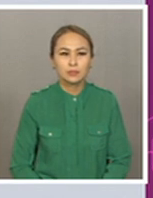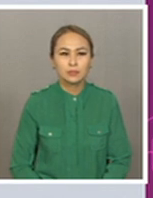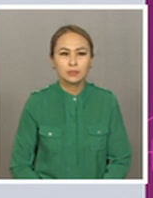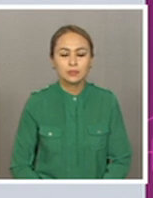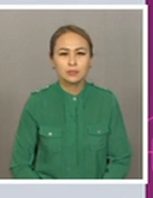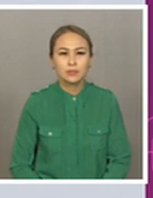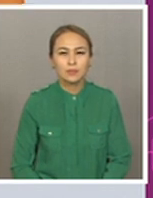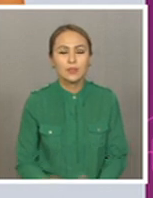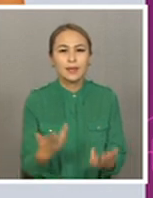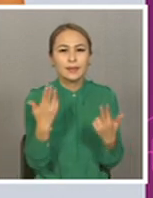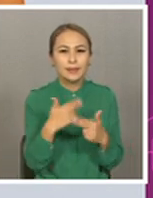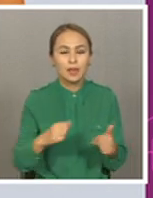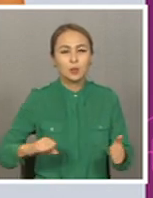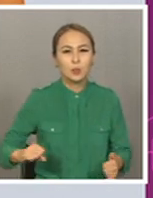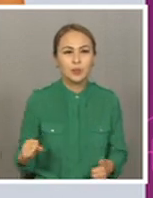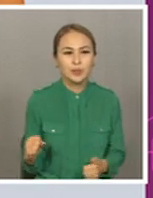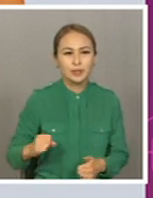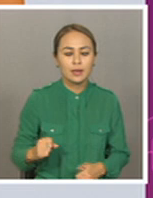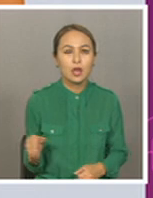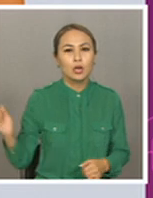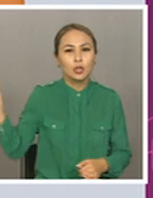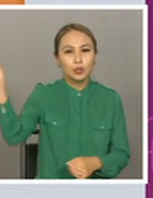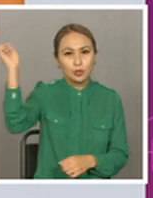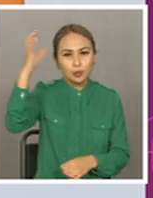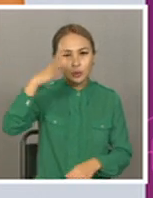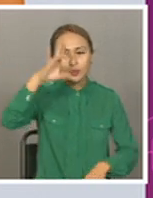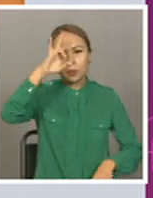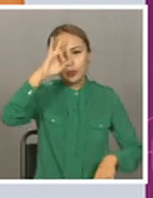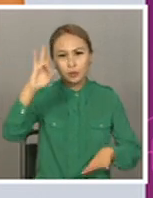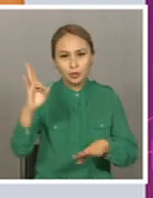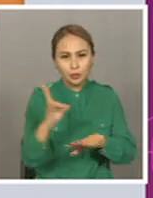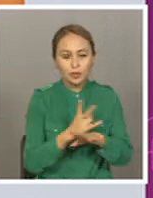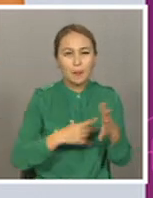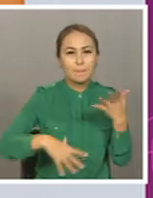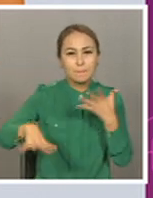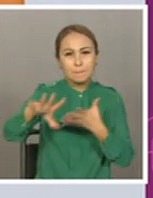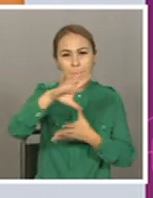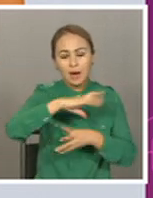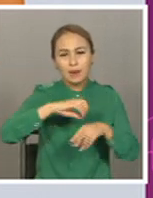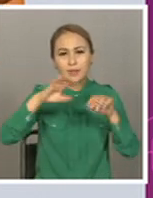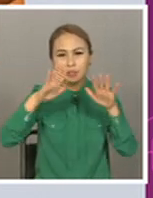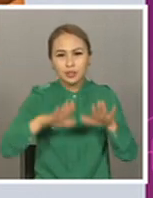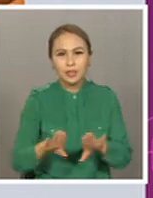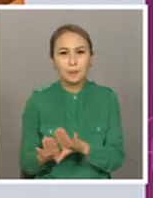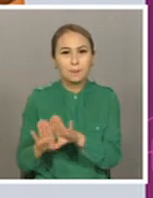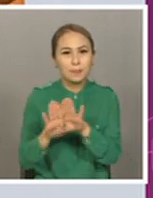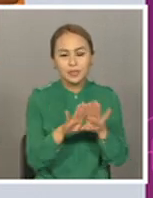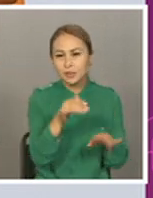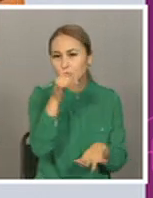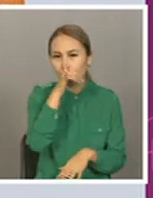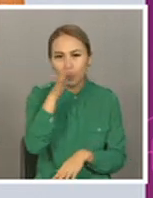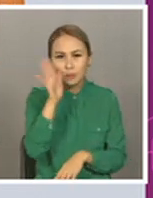Иә, достар. Күн мен түн барлық жерде бірдей бола бермейді.